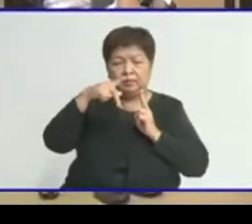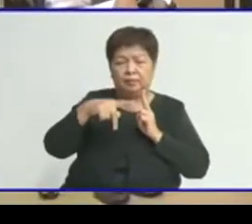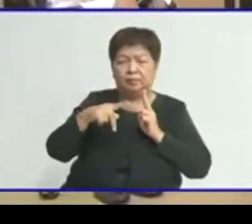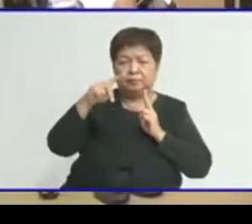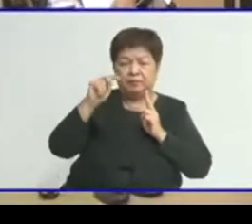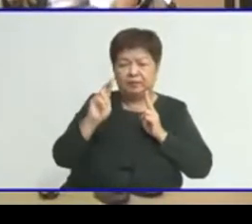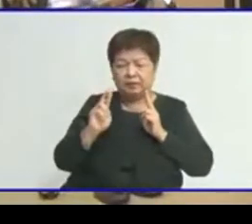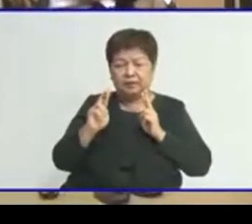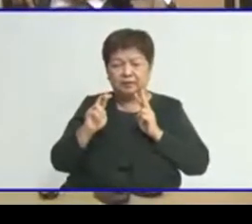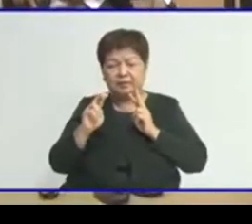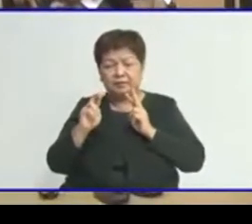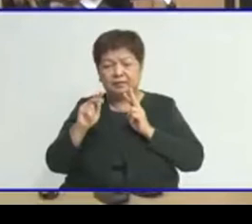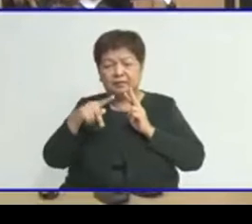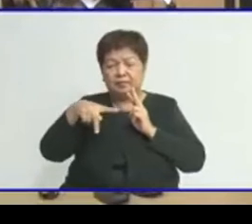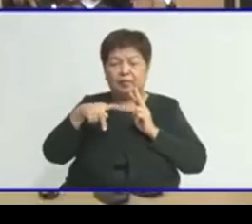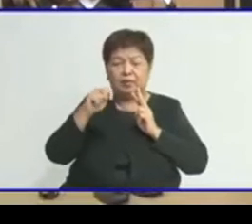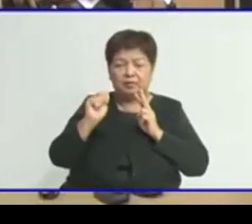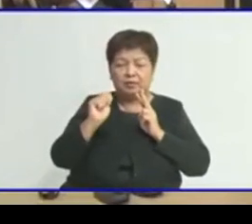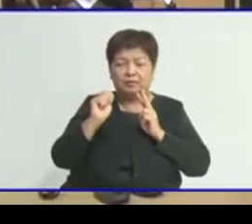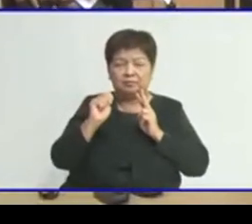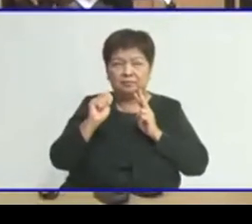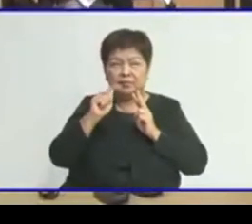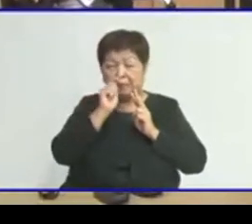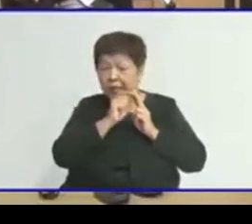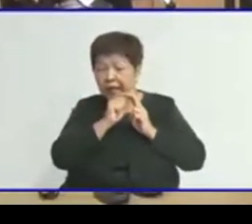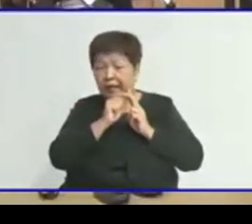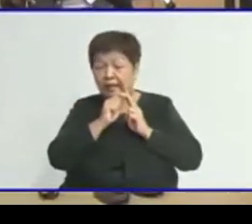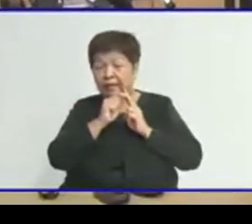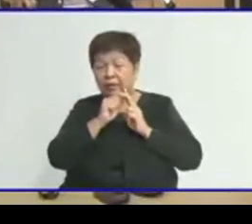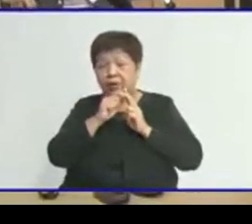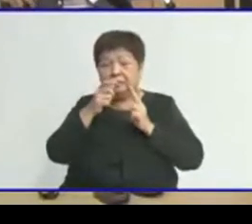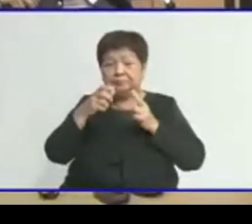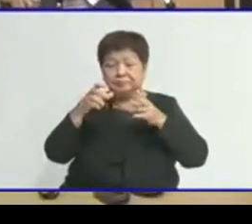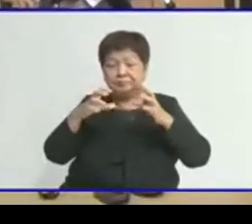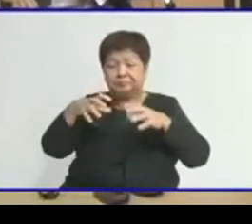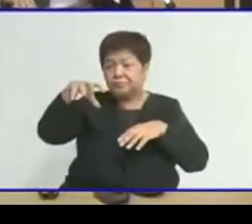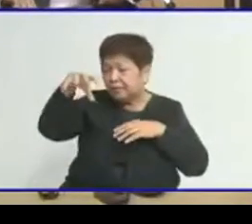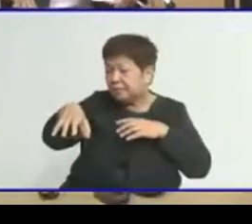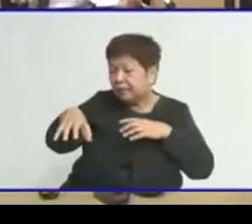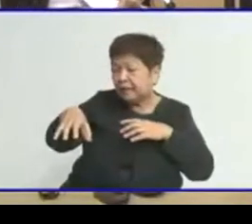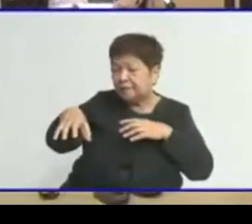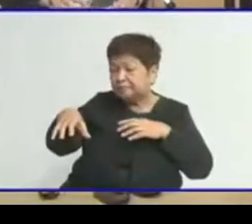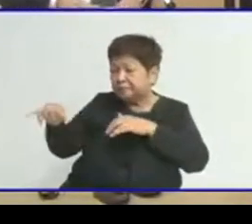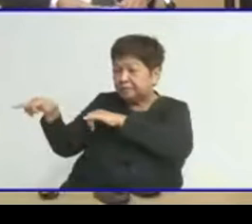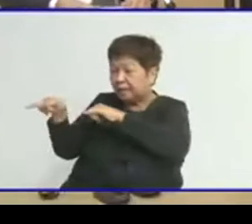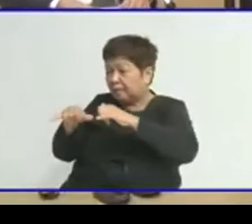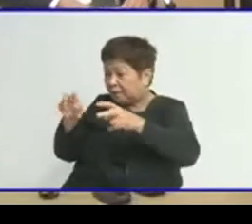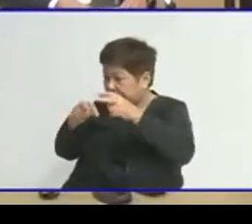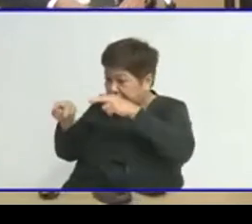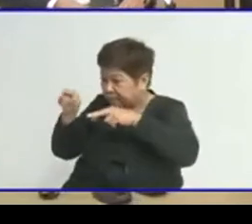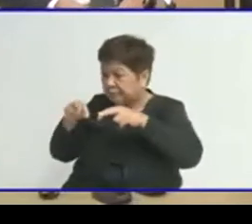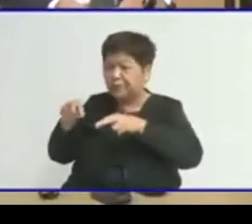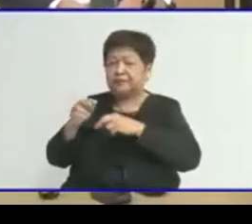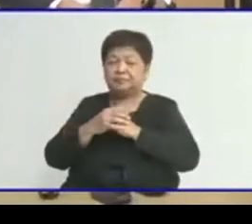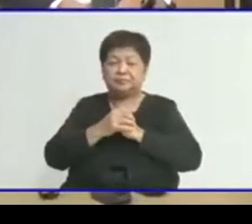ำกับการ4กองกำกับการสอบสวนสอบสวนสำนักงานตรวจคนเข้าเมือง Royal Thai Police Headquarters ท่านที่3นะ